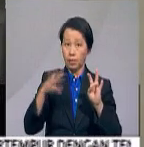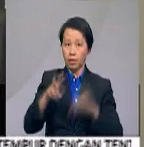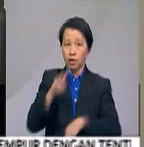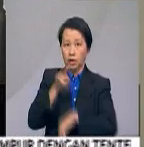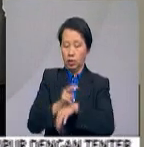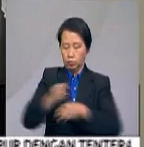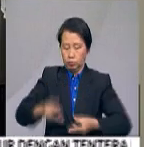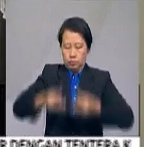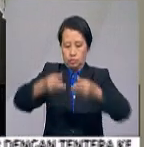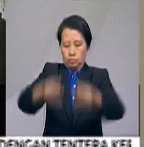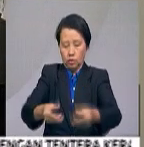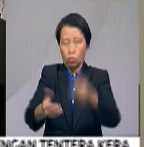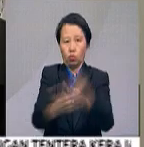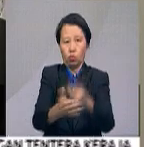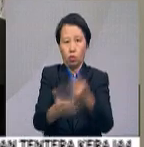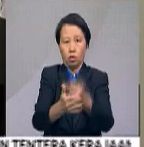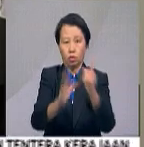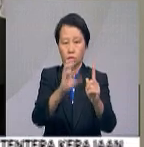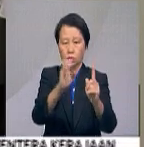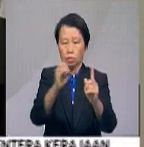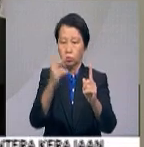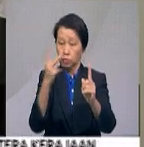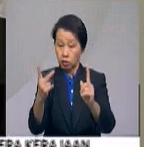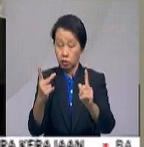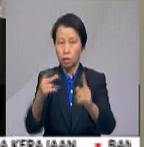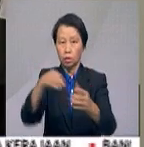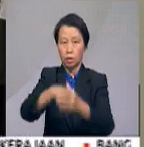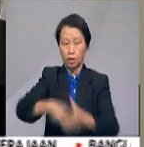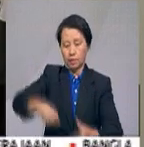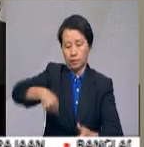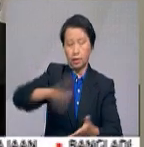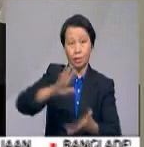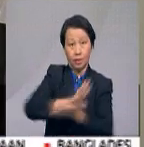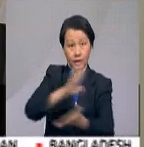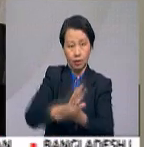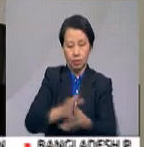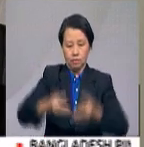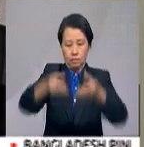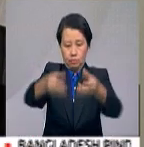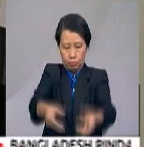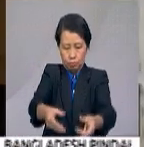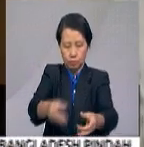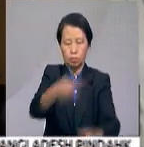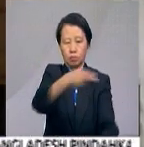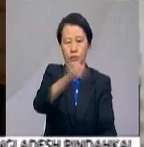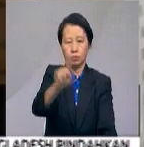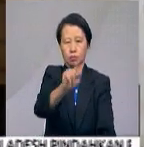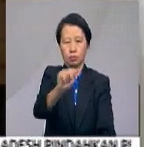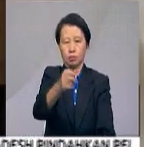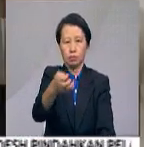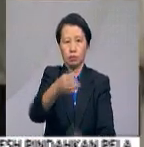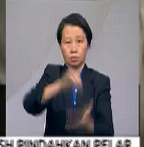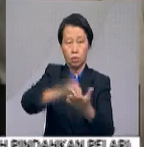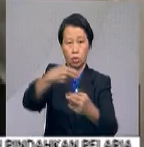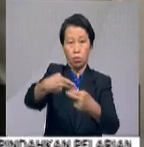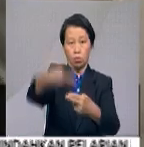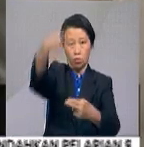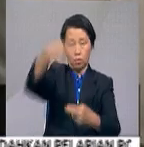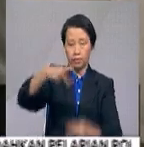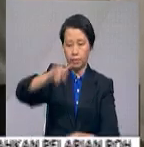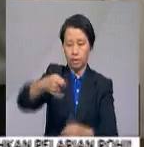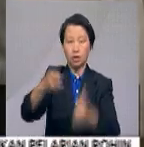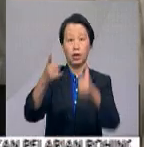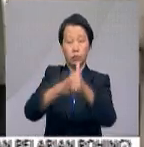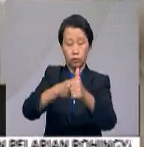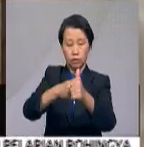saksi menyerahkan wang RM100,000 dalam beg kertas kepada Zahid di sebuah hotel di Petaling Jaya. Pembayaran pertama